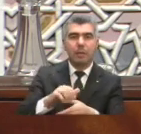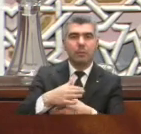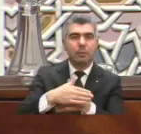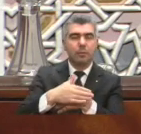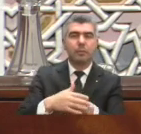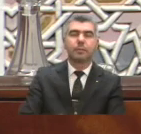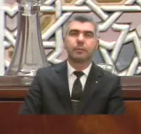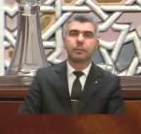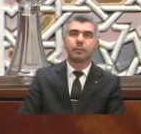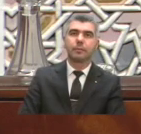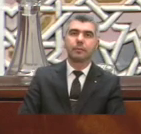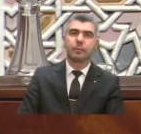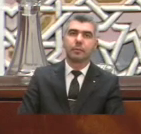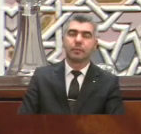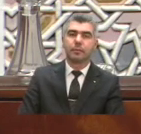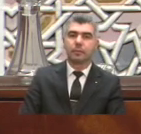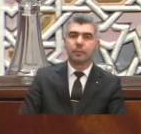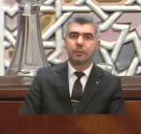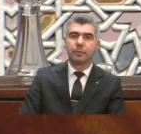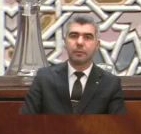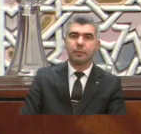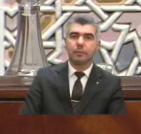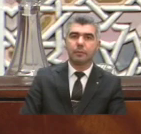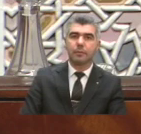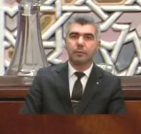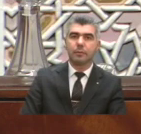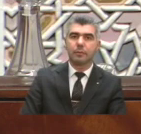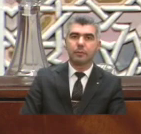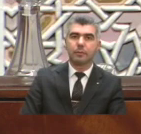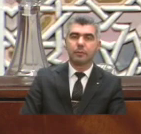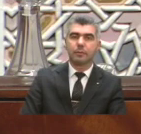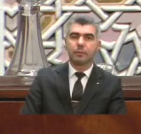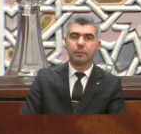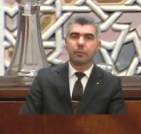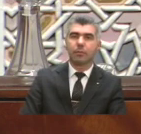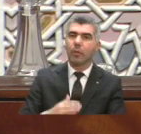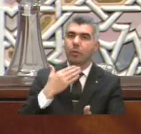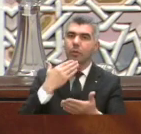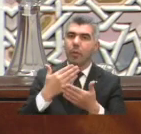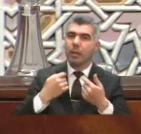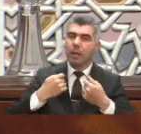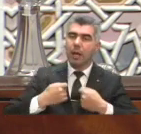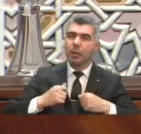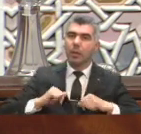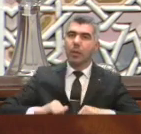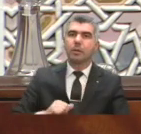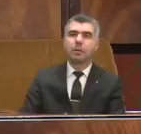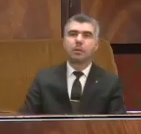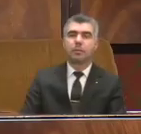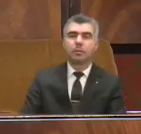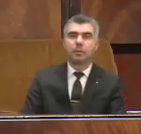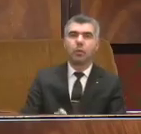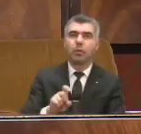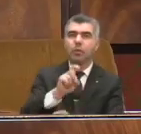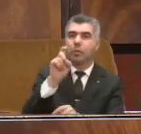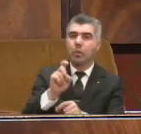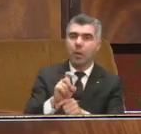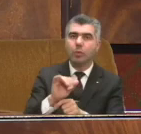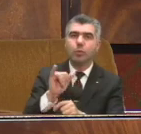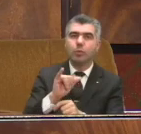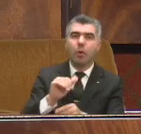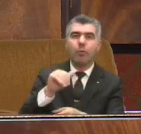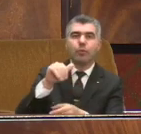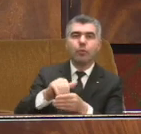الوطني للأحرار. تفضل سيدة النائبة المحترمة. شكرا سيد الرئيس. سيدة الوزيرة المحترمة، نسائلكم على دور